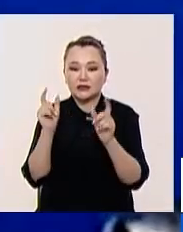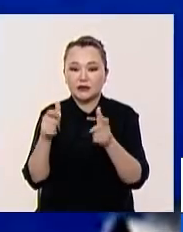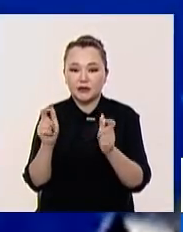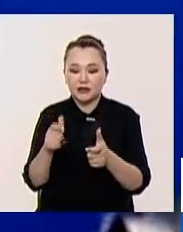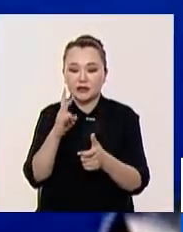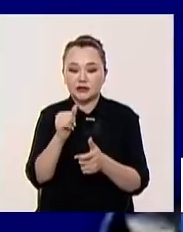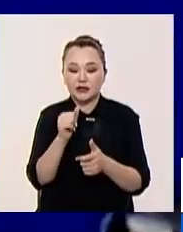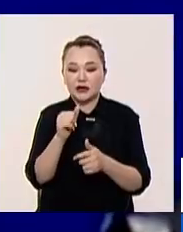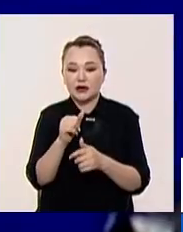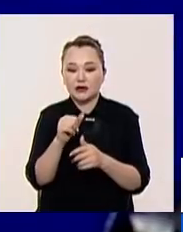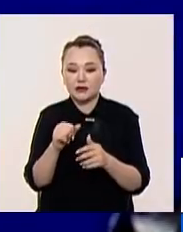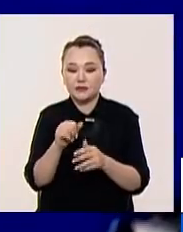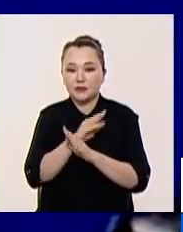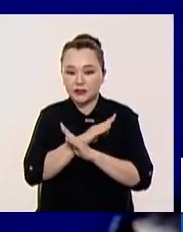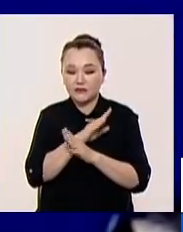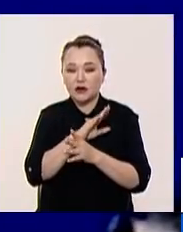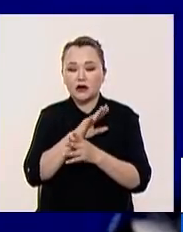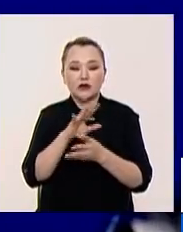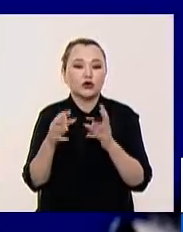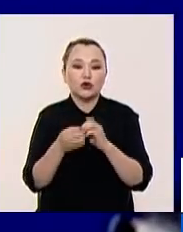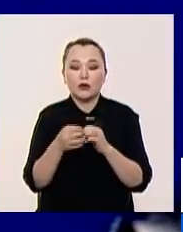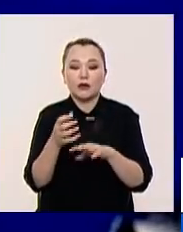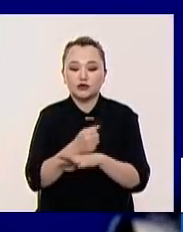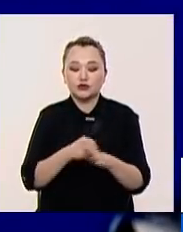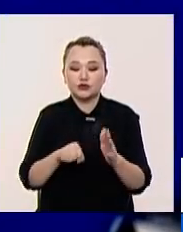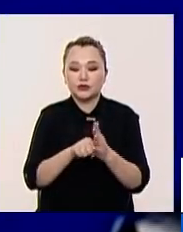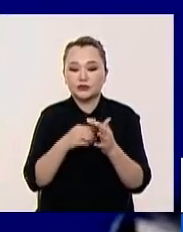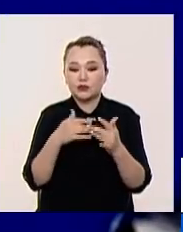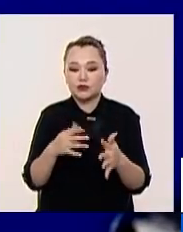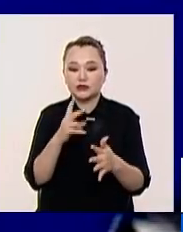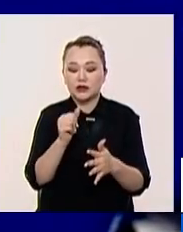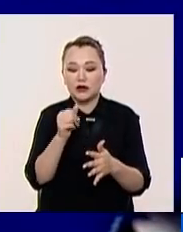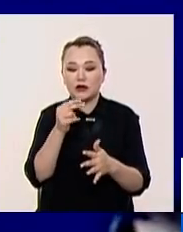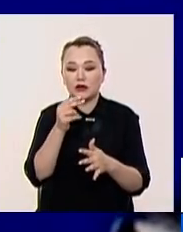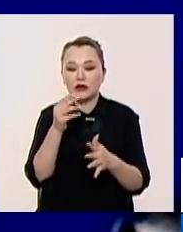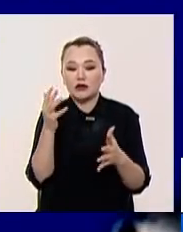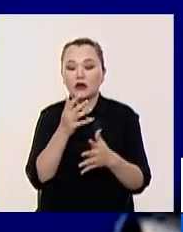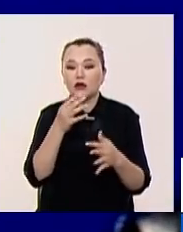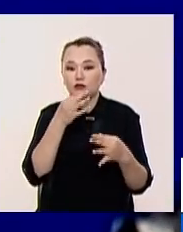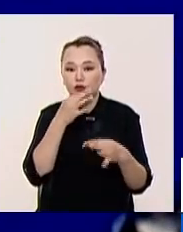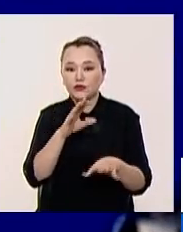просто намертво. В итоге, получается, это убило спрос на валюту, какую бы то ни было.